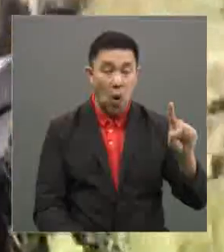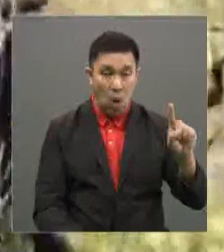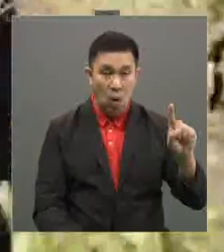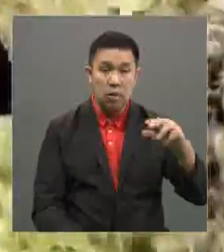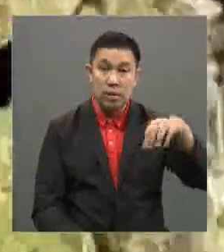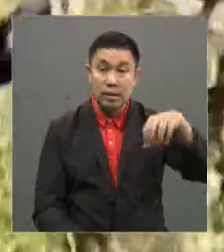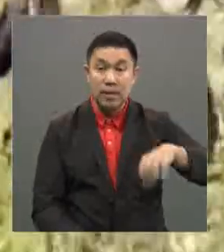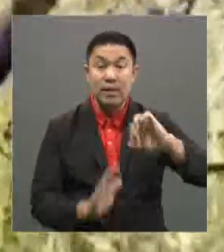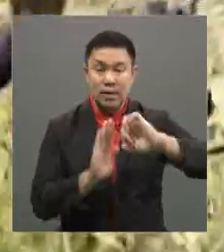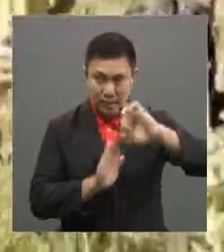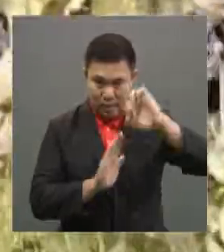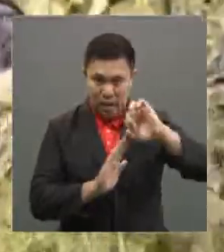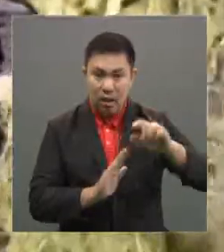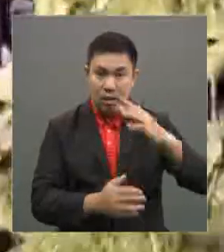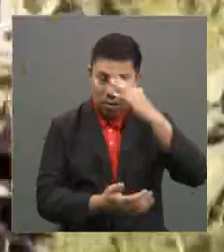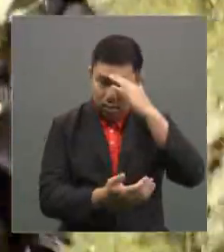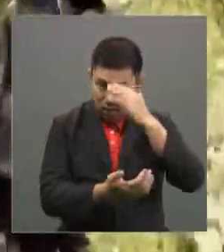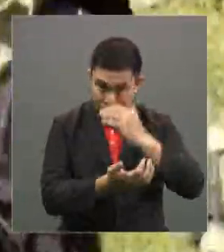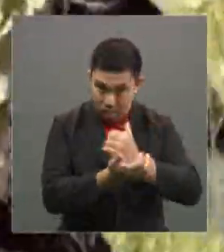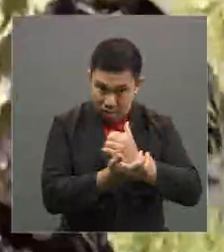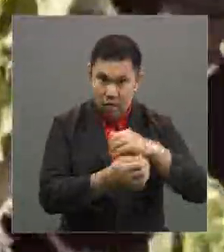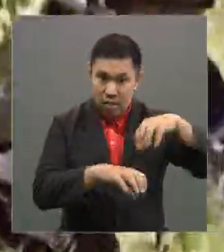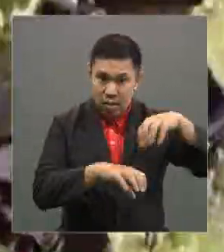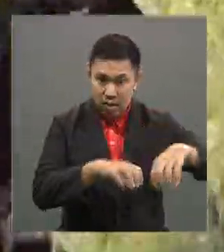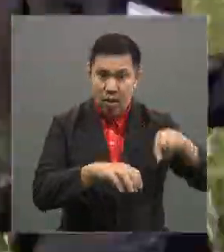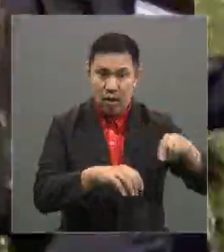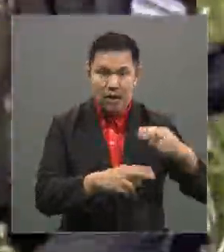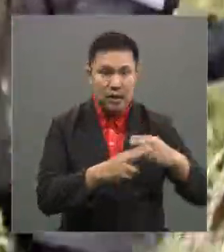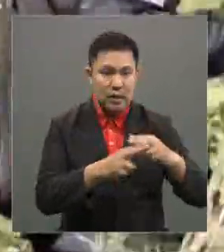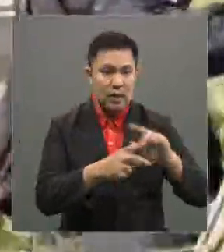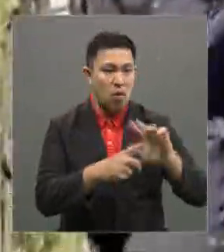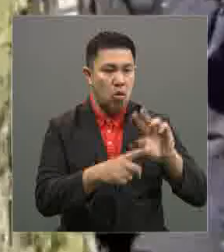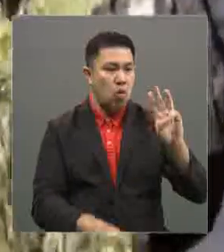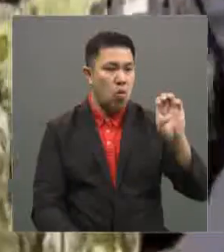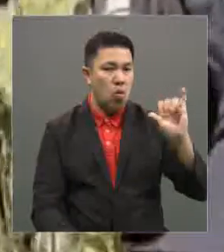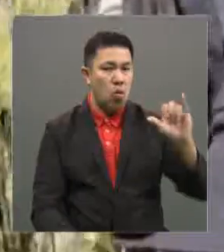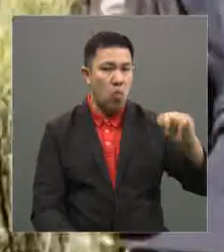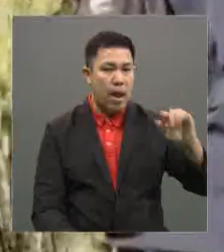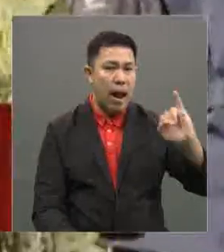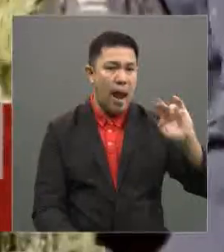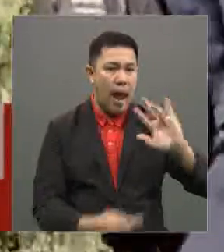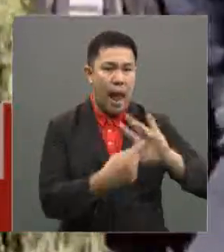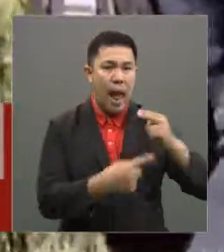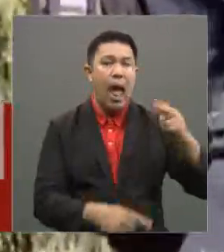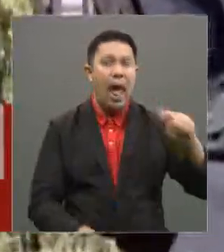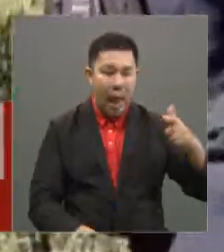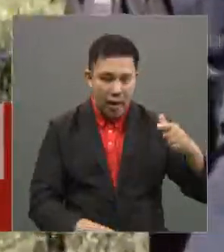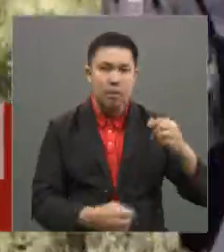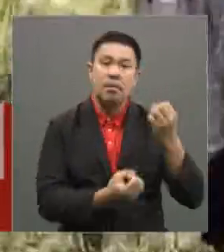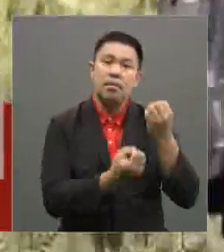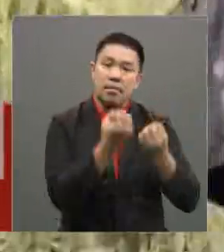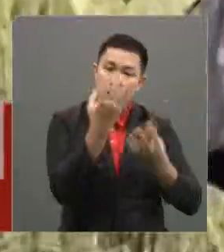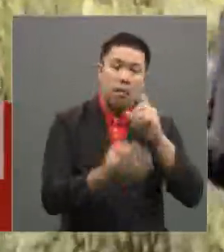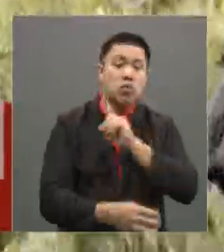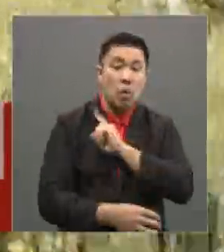หน้าที่ชุดนี้นะคะสนธิกำลังร่วมกับตำรวจสถานีตำรวจภูธรเวียงแหงเจ้าหน้าที่ป่าไม้้แล้วก็ฝ่ายปกครองนะคะเข้าไปตรวจ